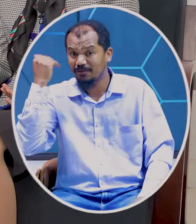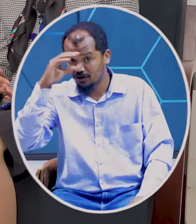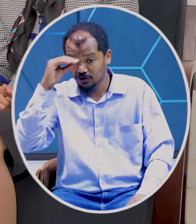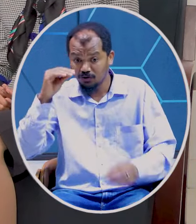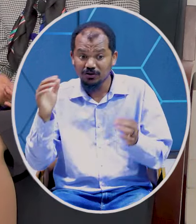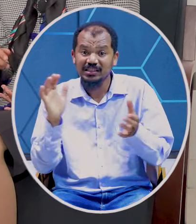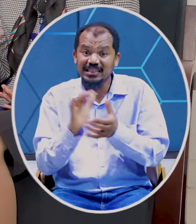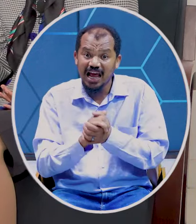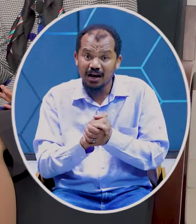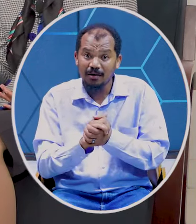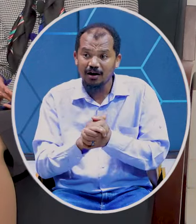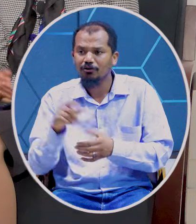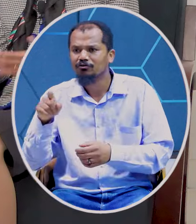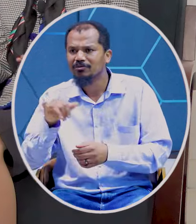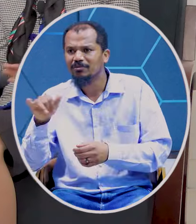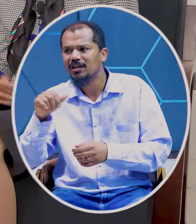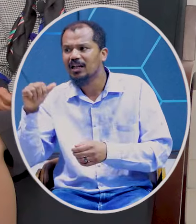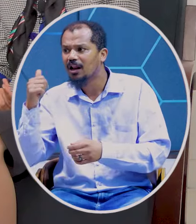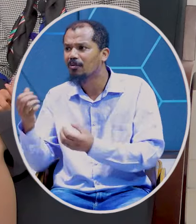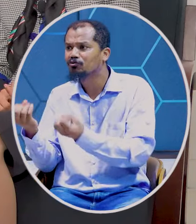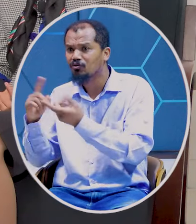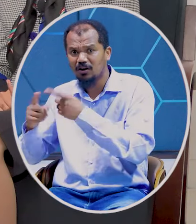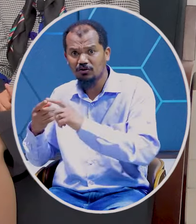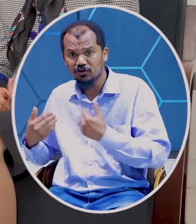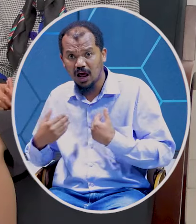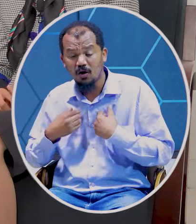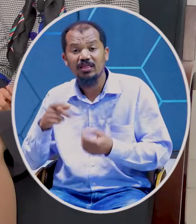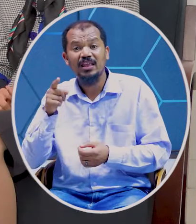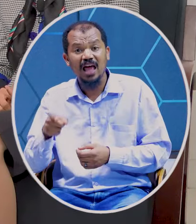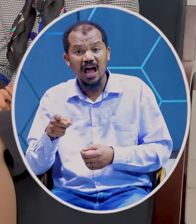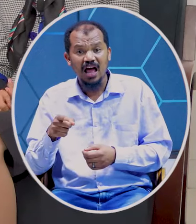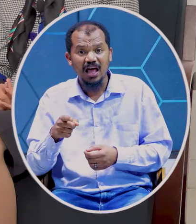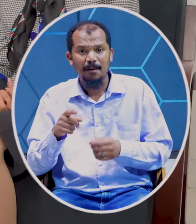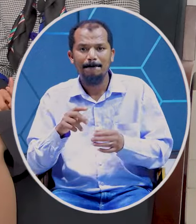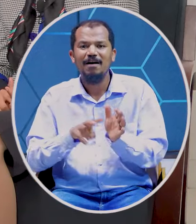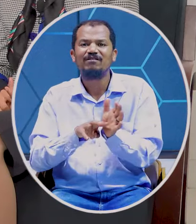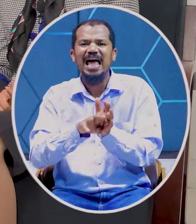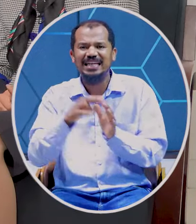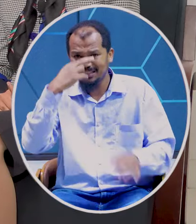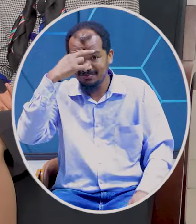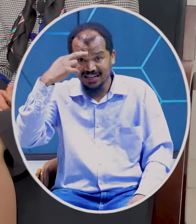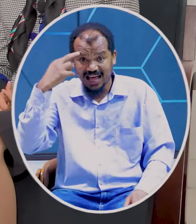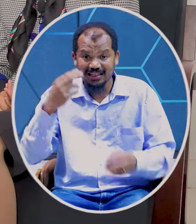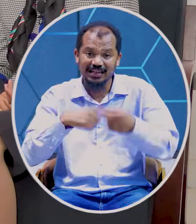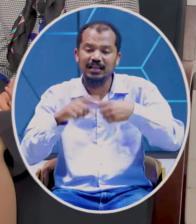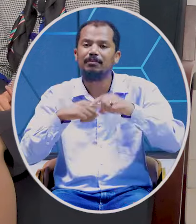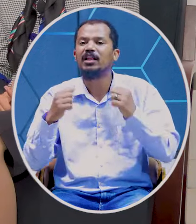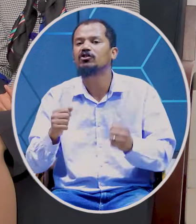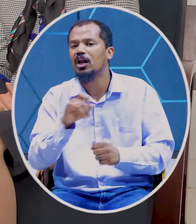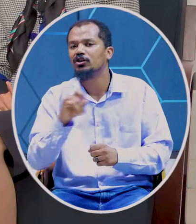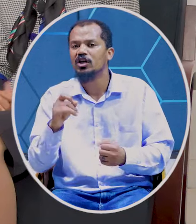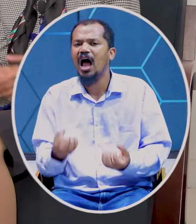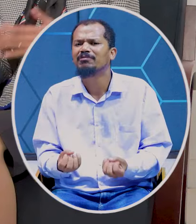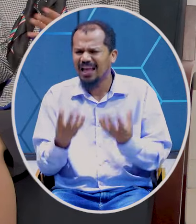የነበረው ሰው ሲያገባት ወይ እሷም እንደዚሁ ተመሳሳይ ብዙ ጓደኞች ካሏት ያ በቫይረሱ ምክንያት ሊመጣ ይችላል